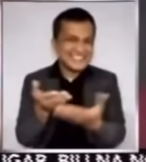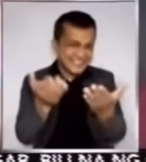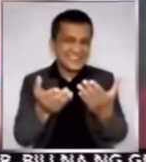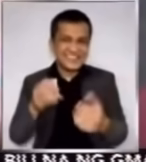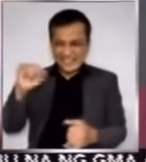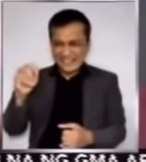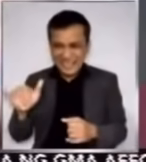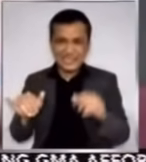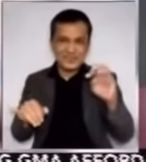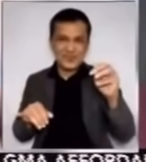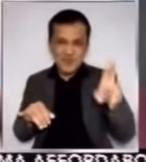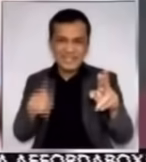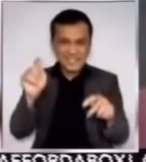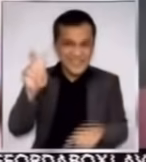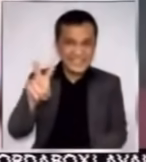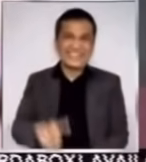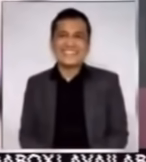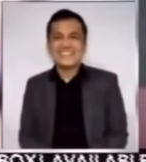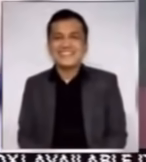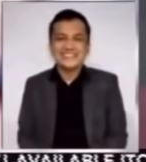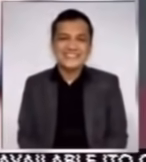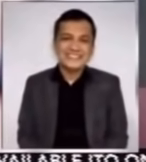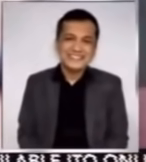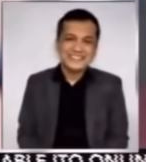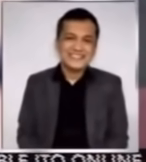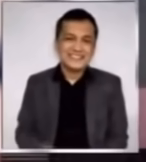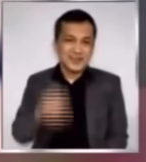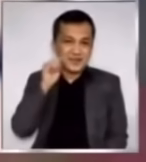Aubrey Karampe, Nakatutok, 24 Horas.